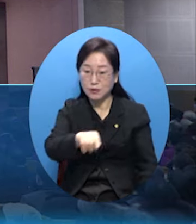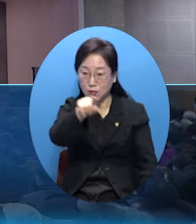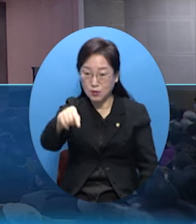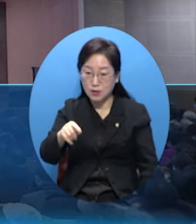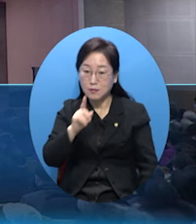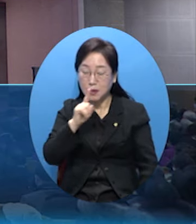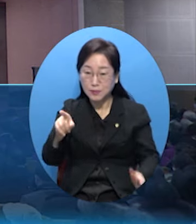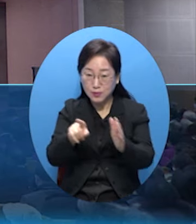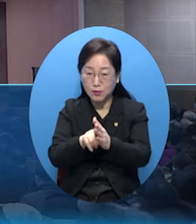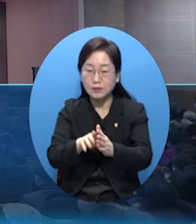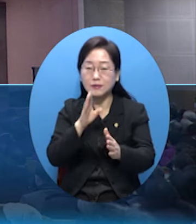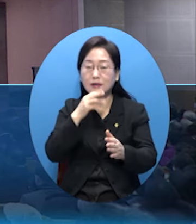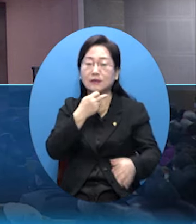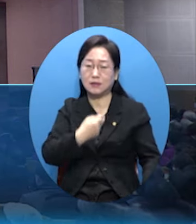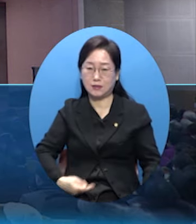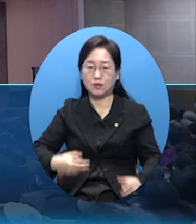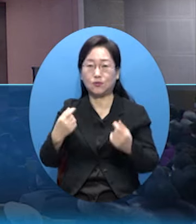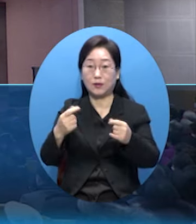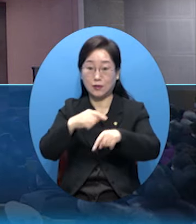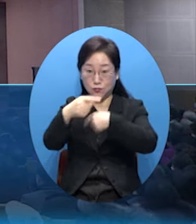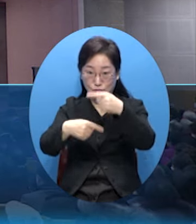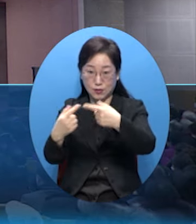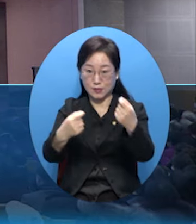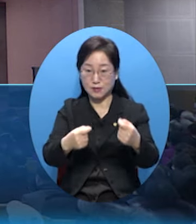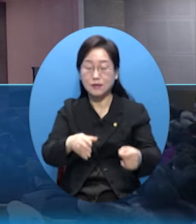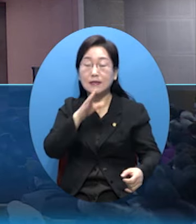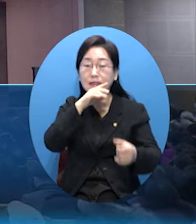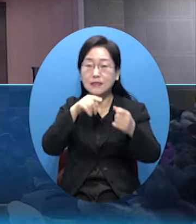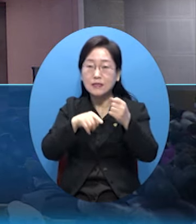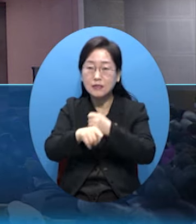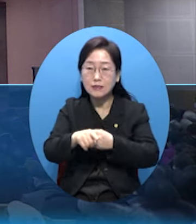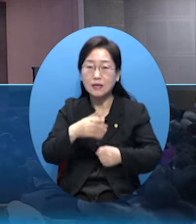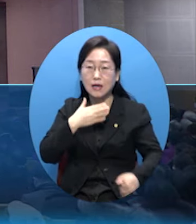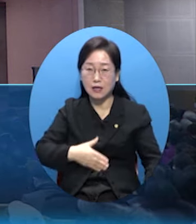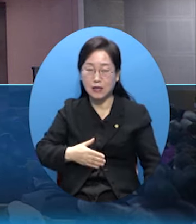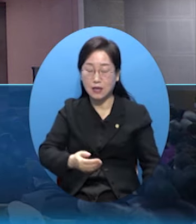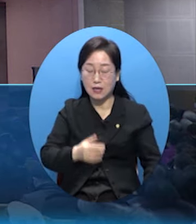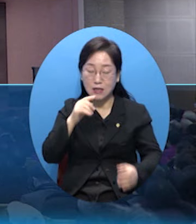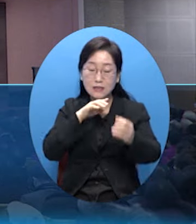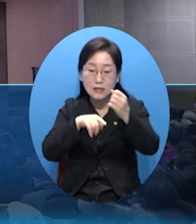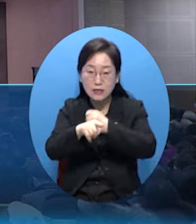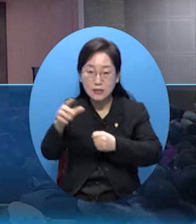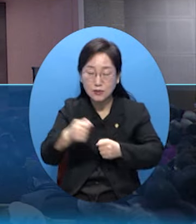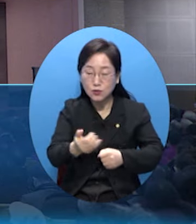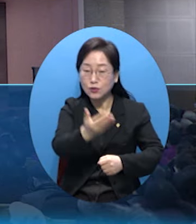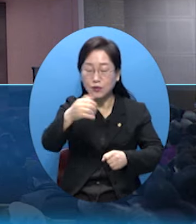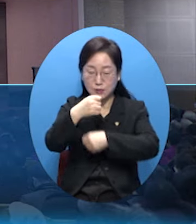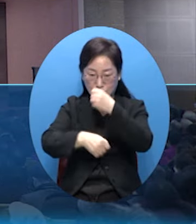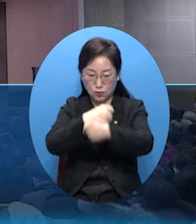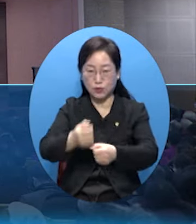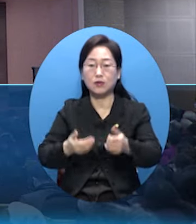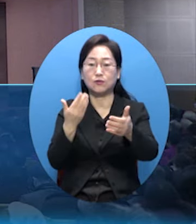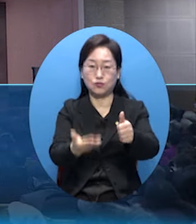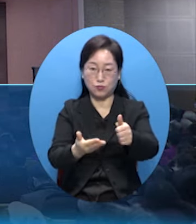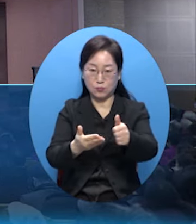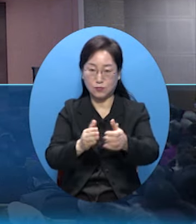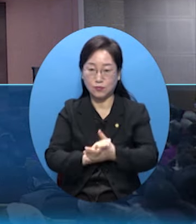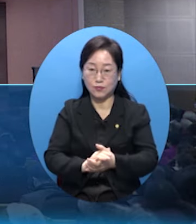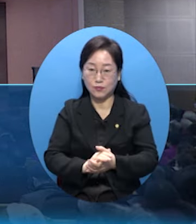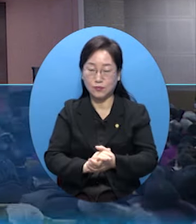되고 32절 다 같이요. 진리를 알지니 진리가 너희를 자유롭게 하리라